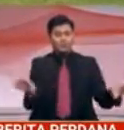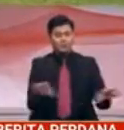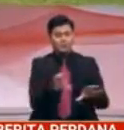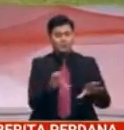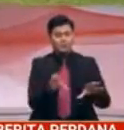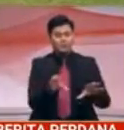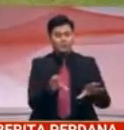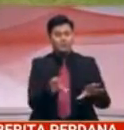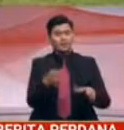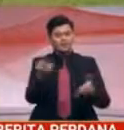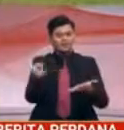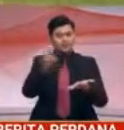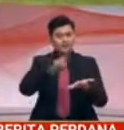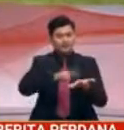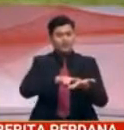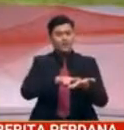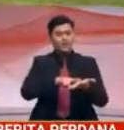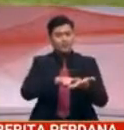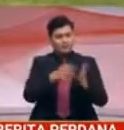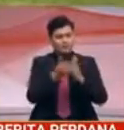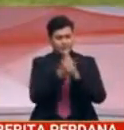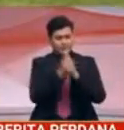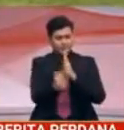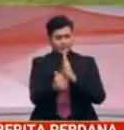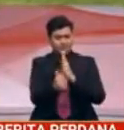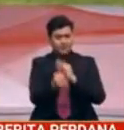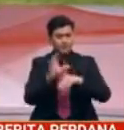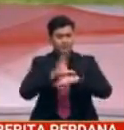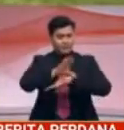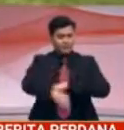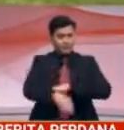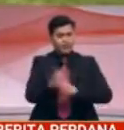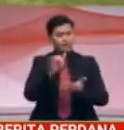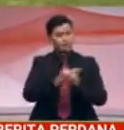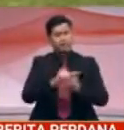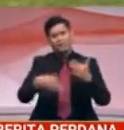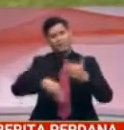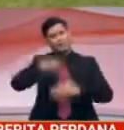adik ini, merupakan sesuatu yang luar biasa. Muhammad Zamri Suharni, Berita TF.